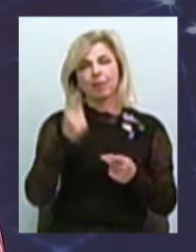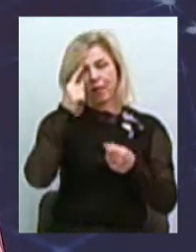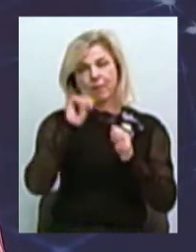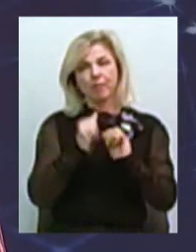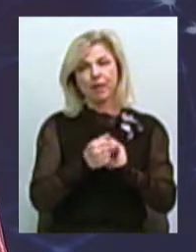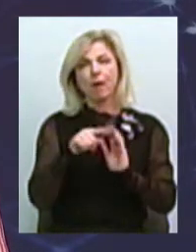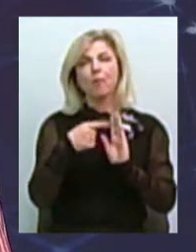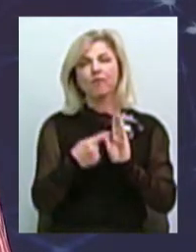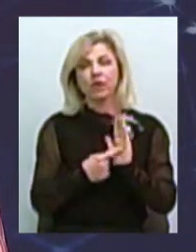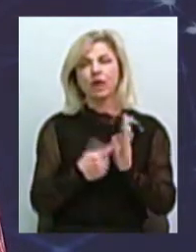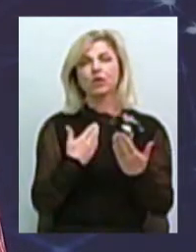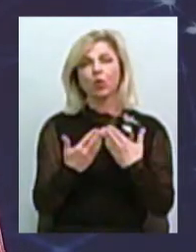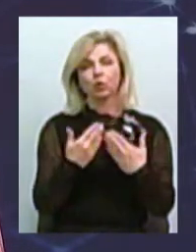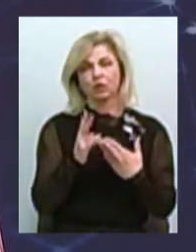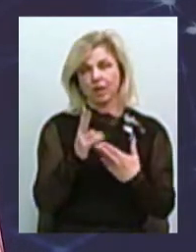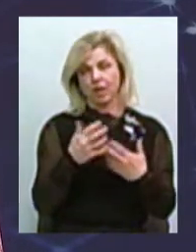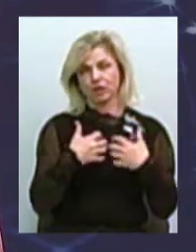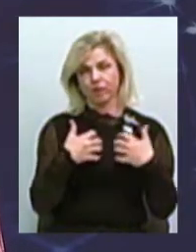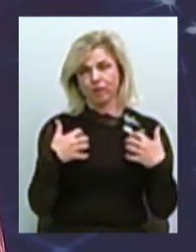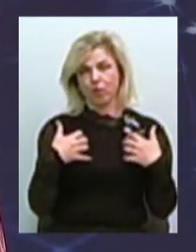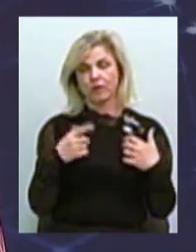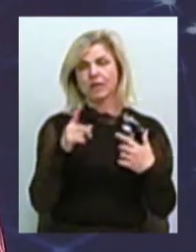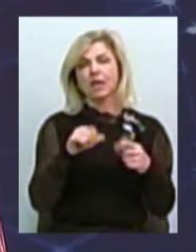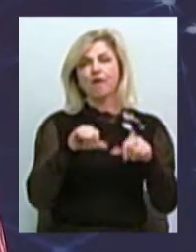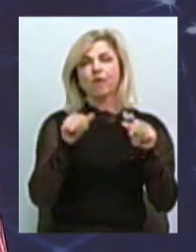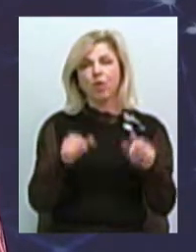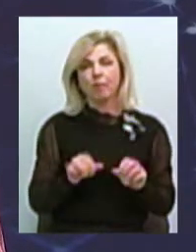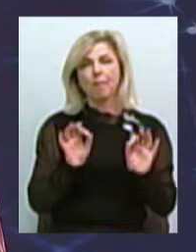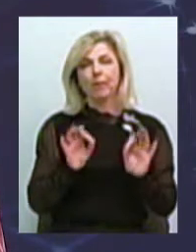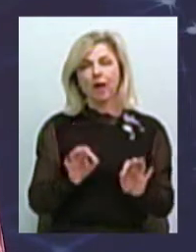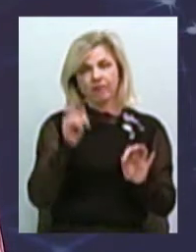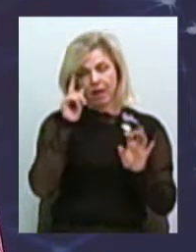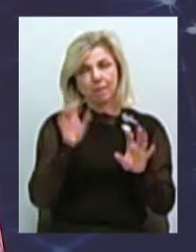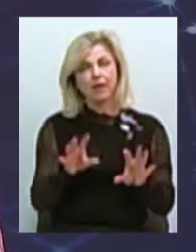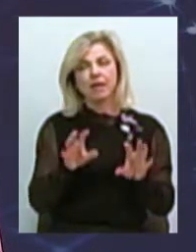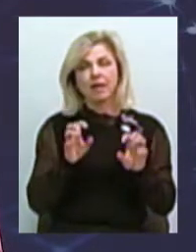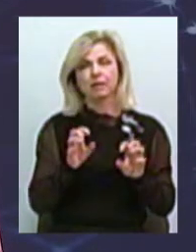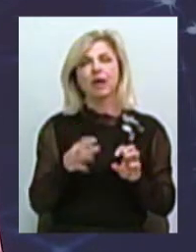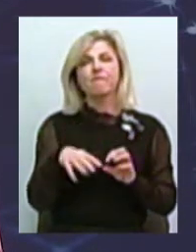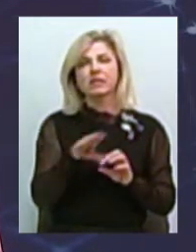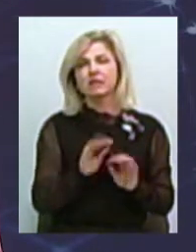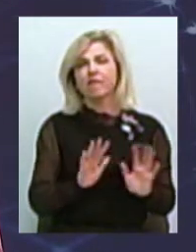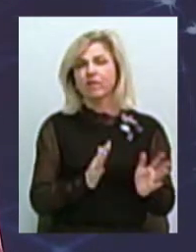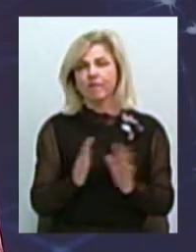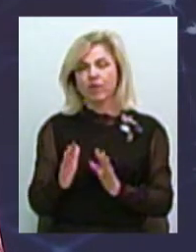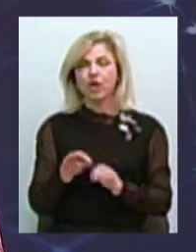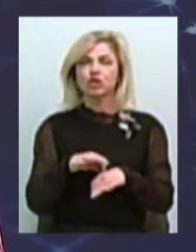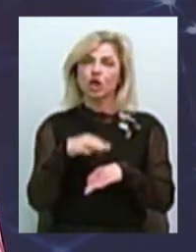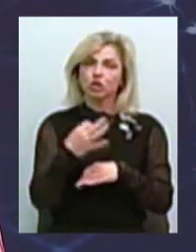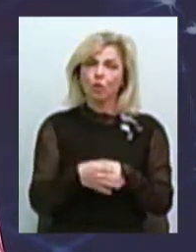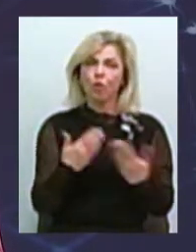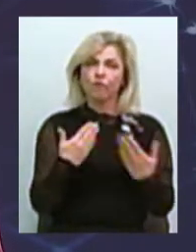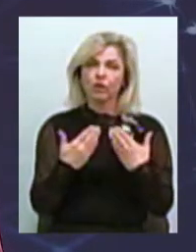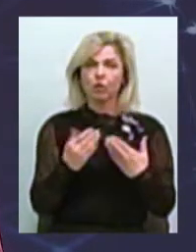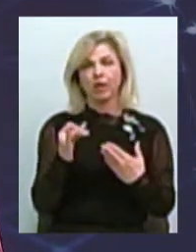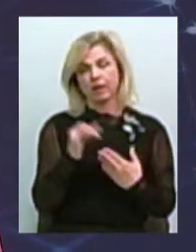поводження із тваринами задля формування вірного сприйняття усіх випадків як жорстокого поводження, так